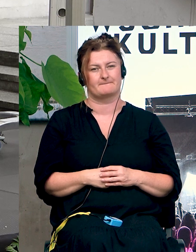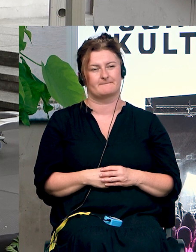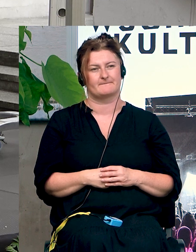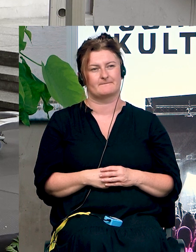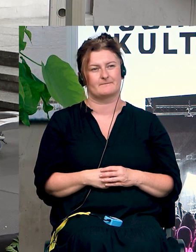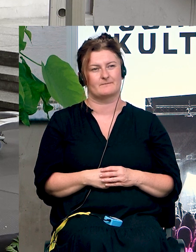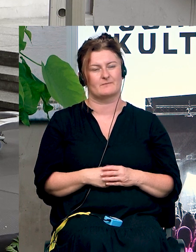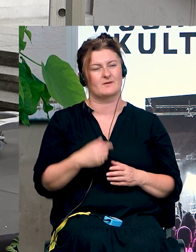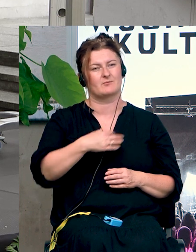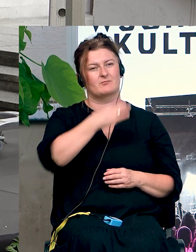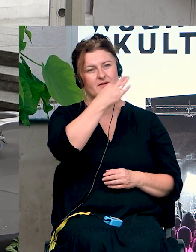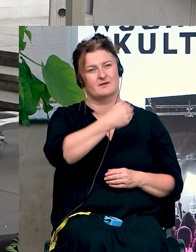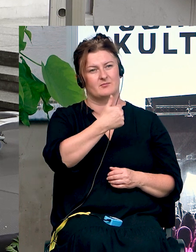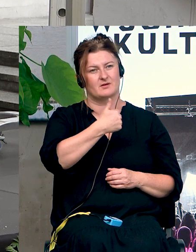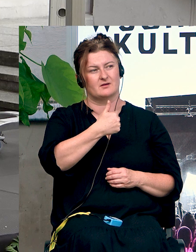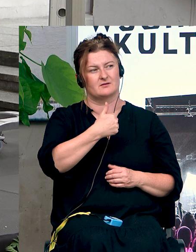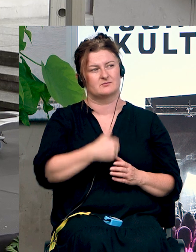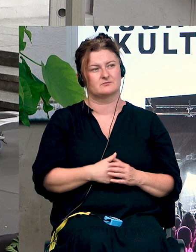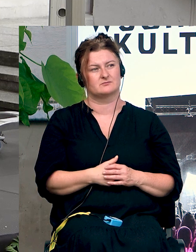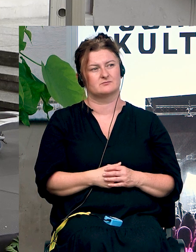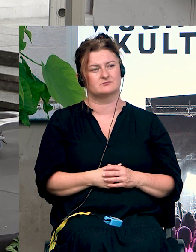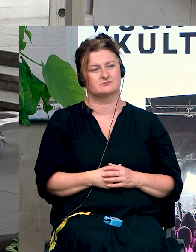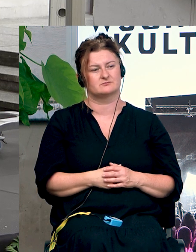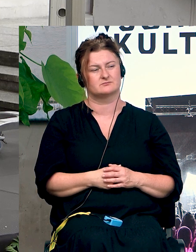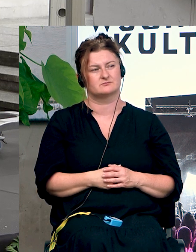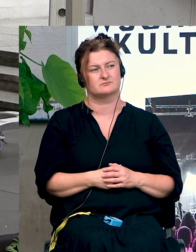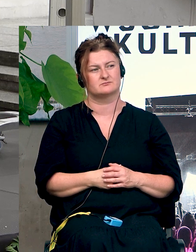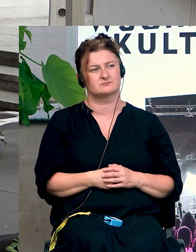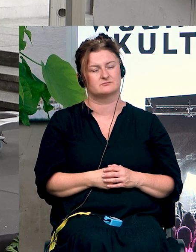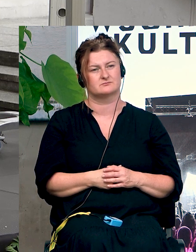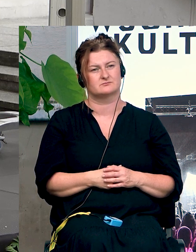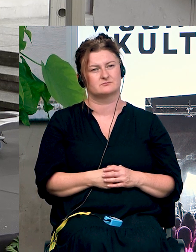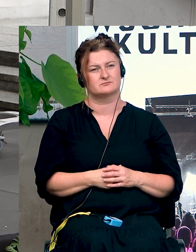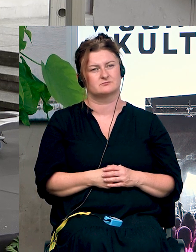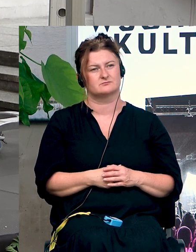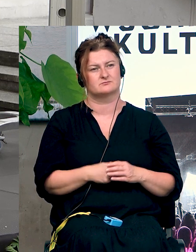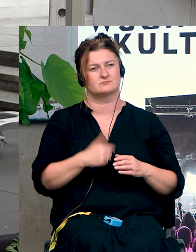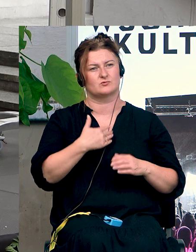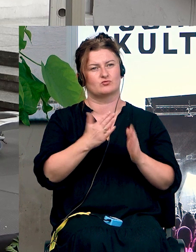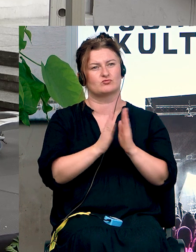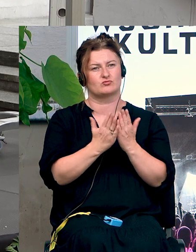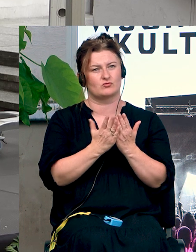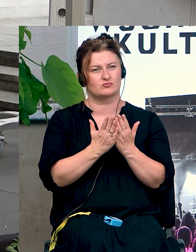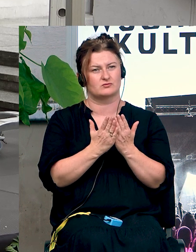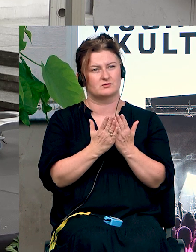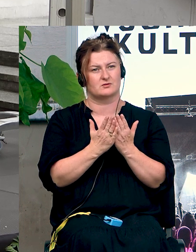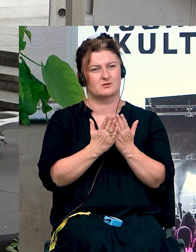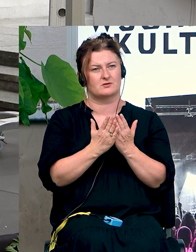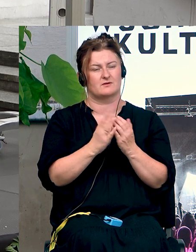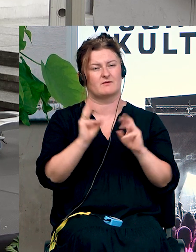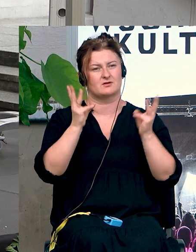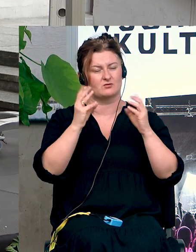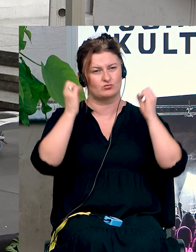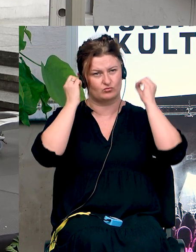I od razu pierwsze pytanie. Laureatka Angelusa w roku za książkę, którą wydały zresztą Warsztaty